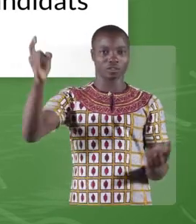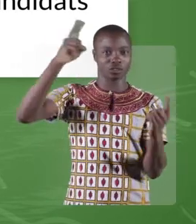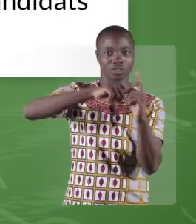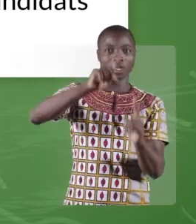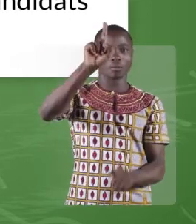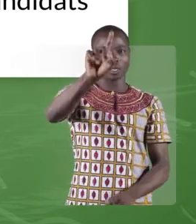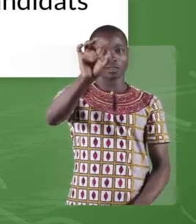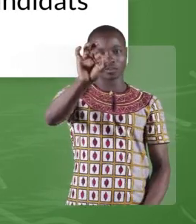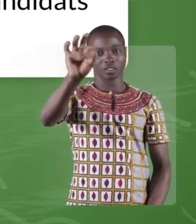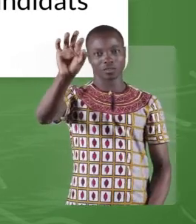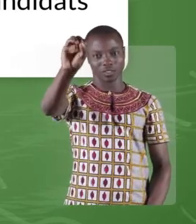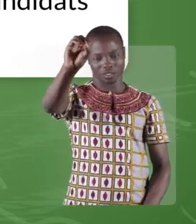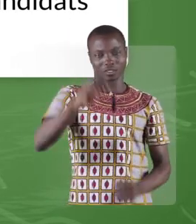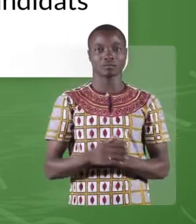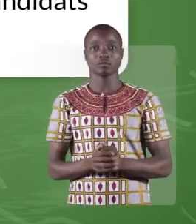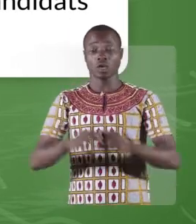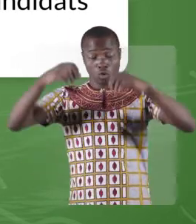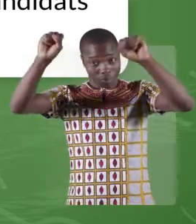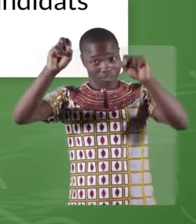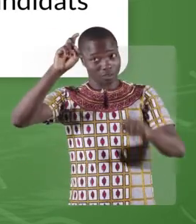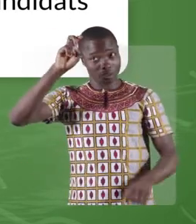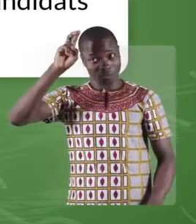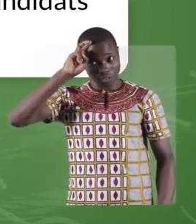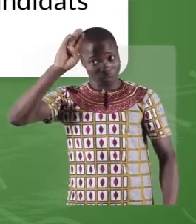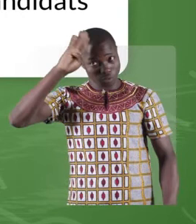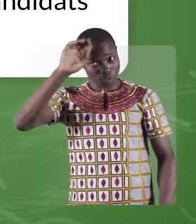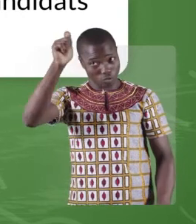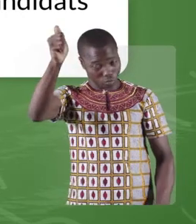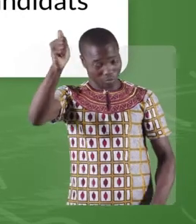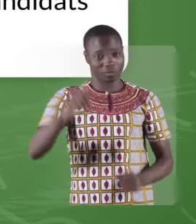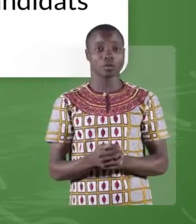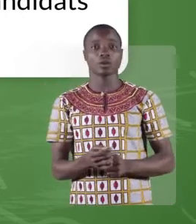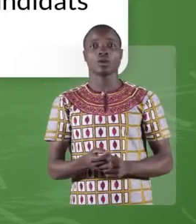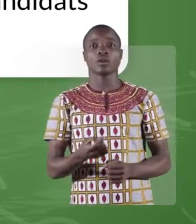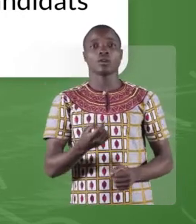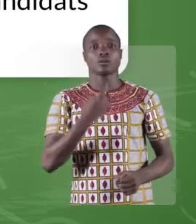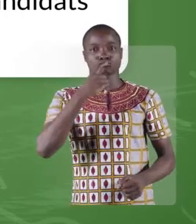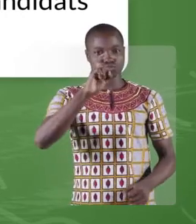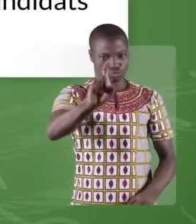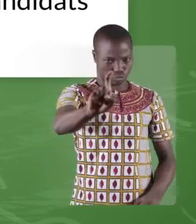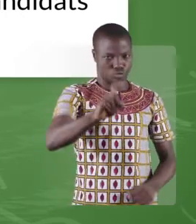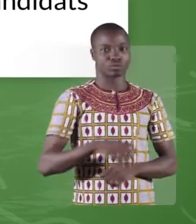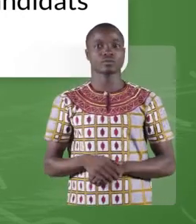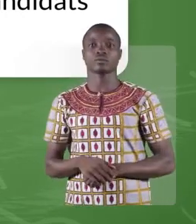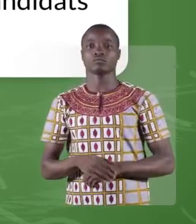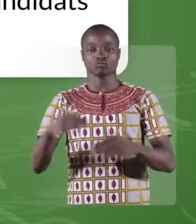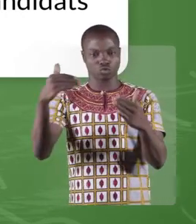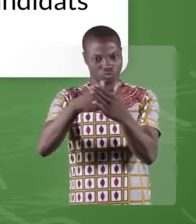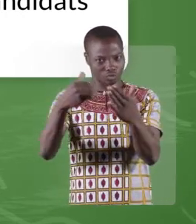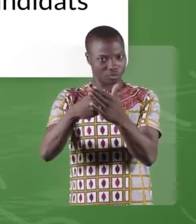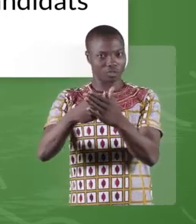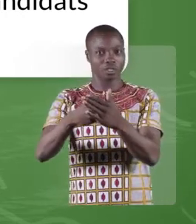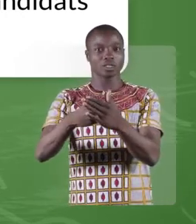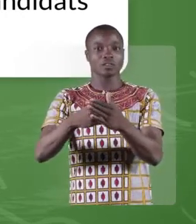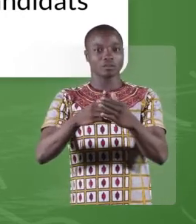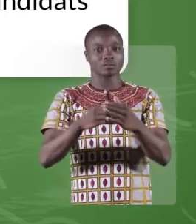1990, le président Félix Houphouët-Boigny applique la nouvelle méthode